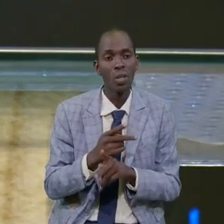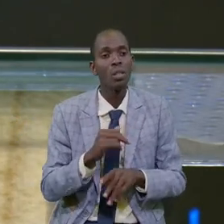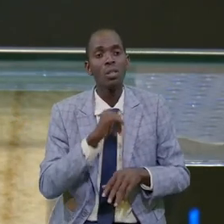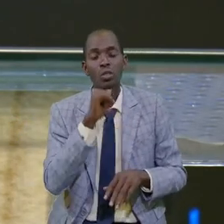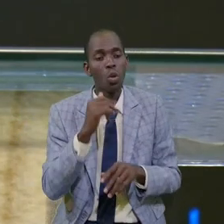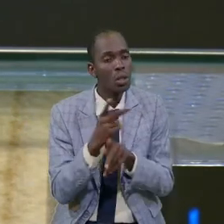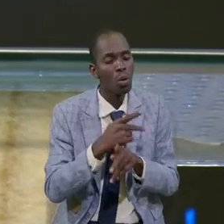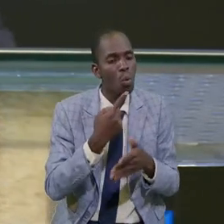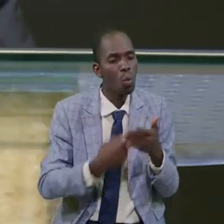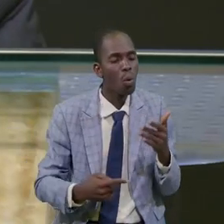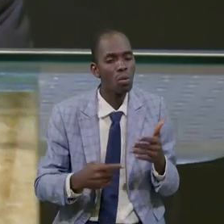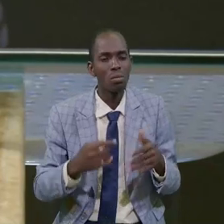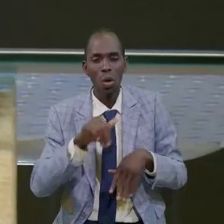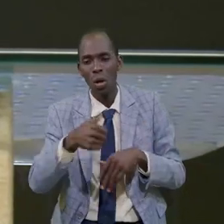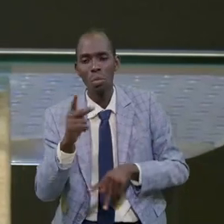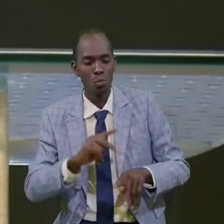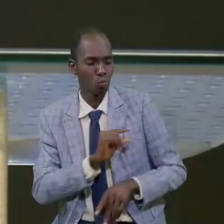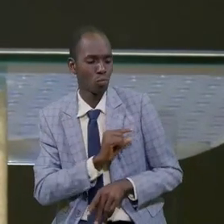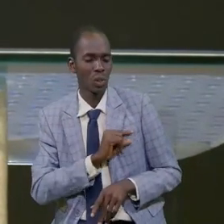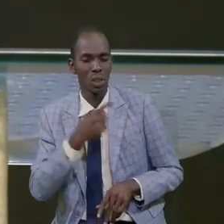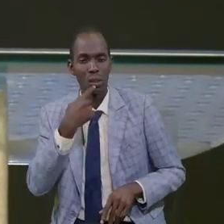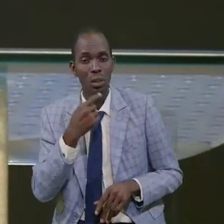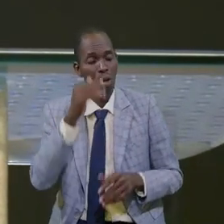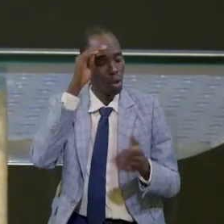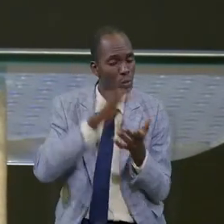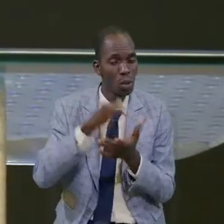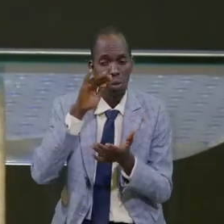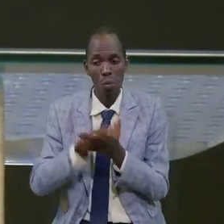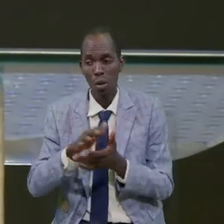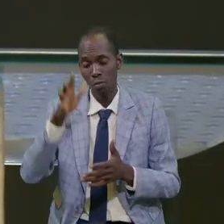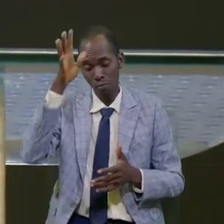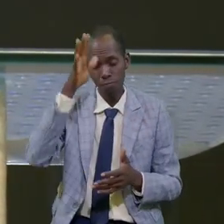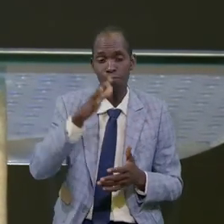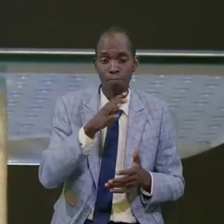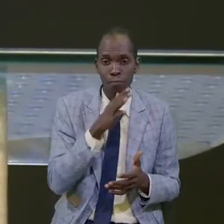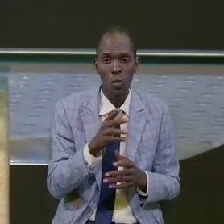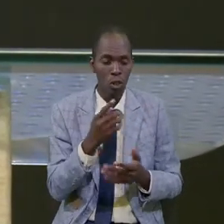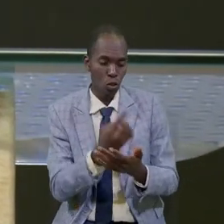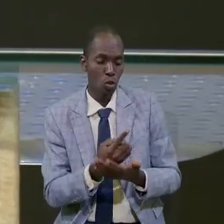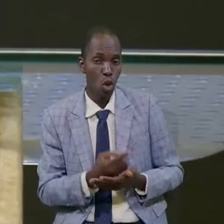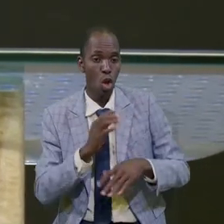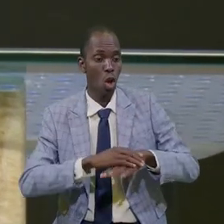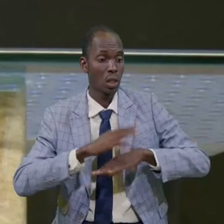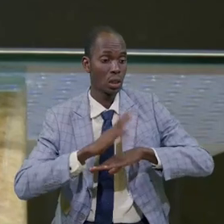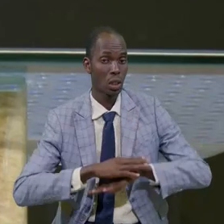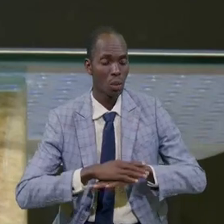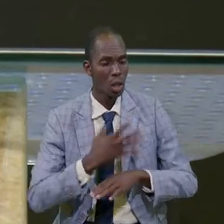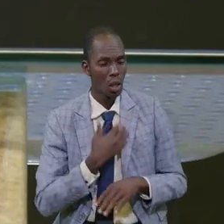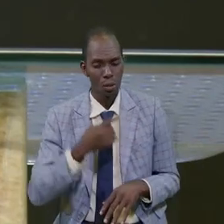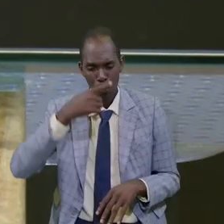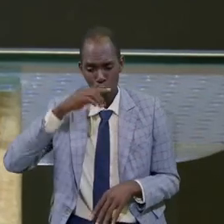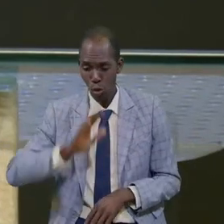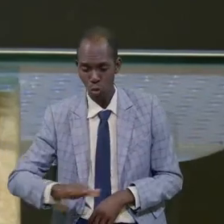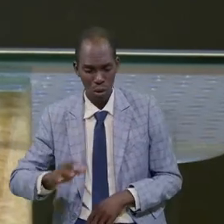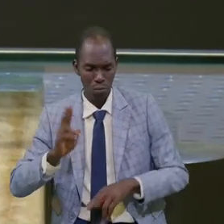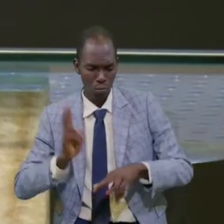la conscience des autres, mari et femme, père et mère, ils discutent à la table et les petits-enfants